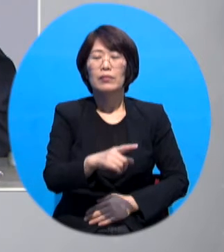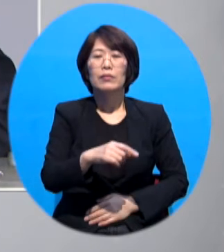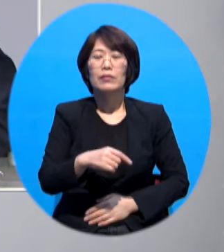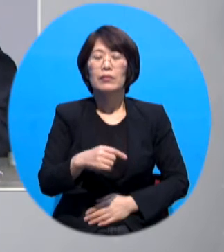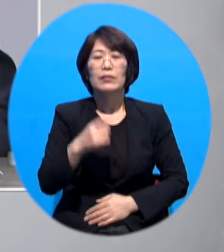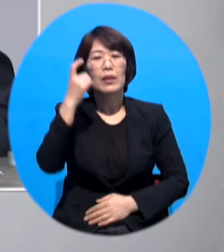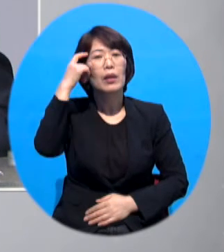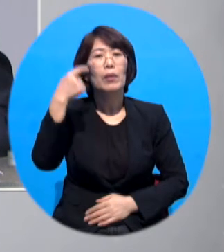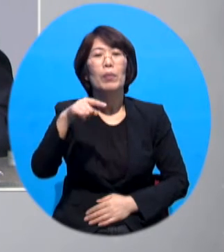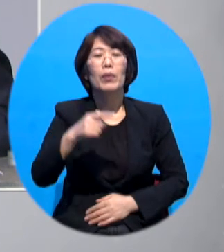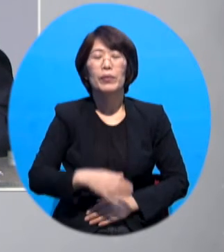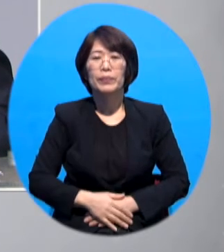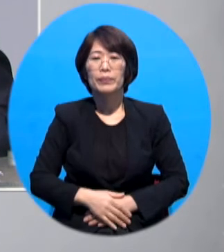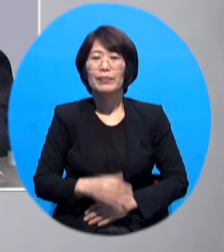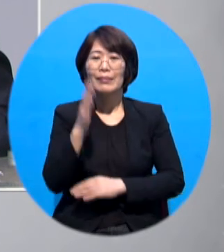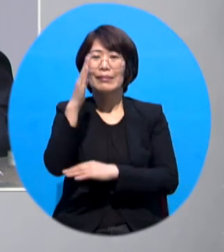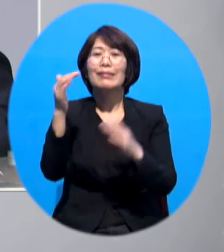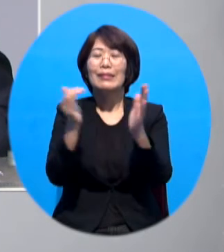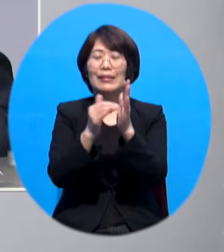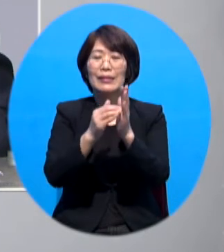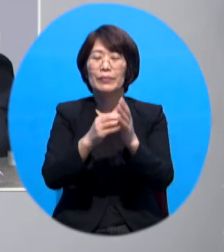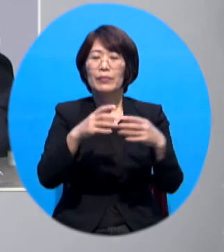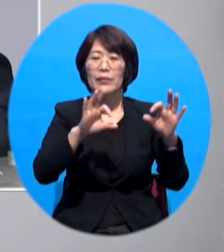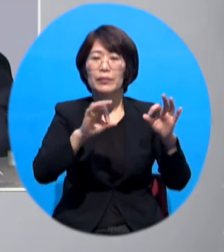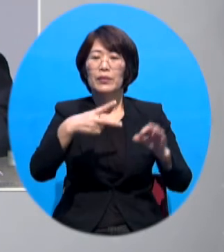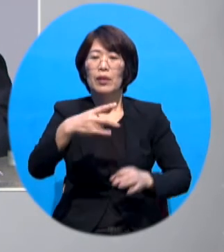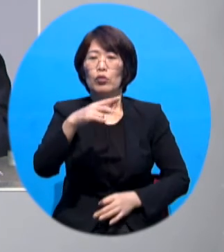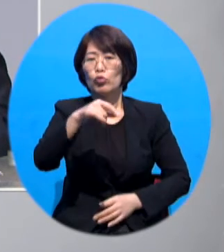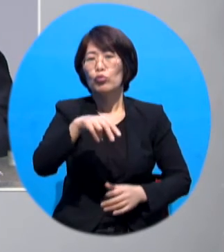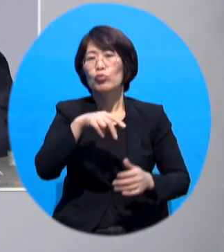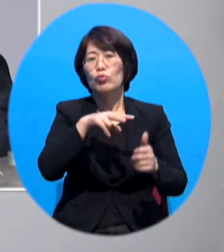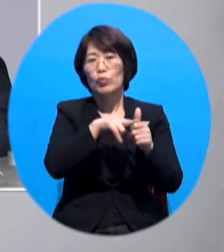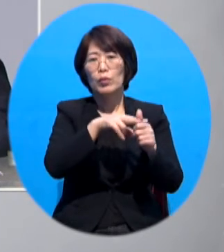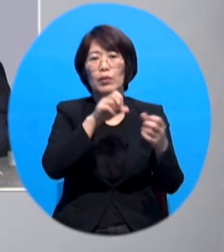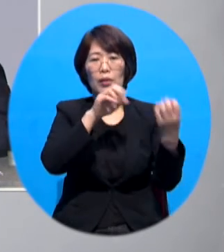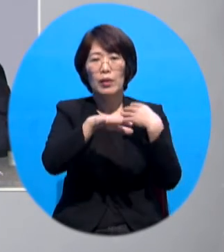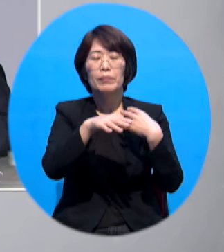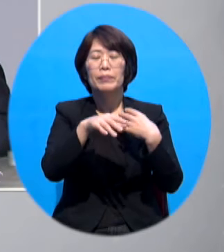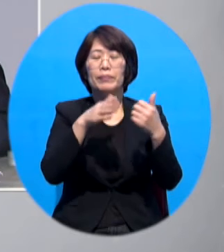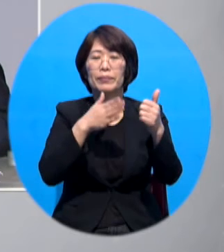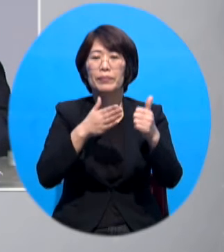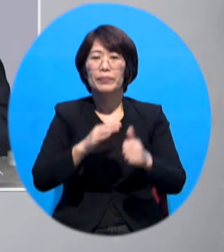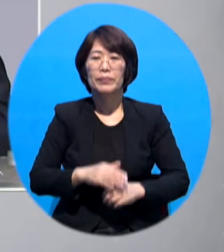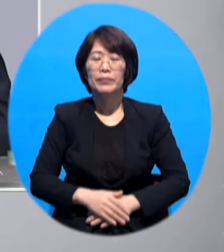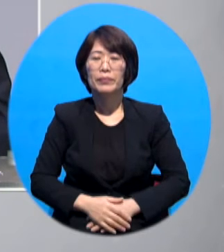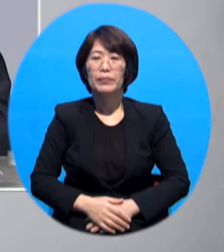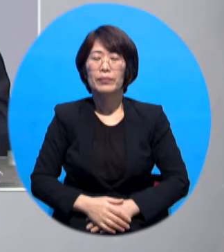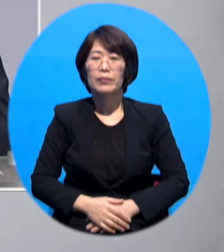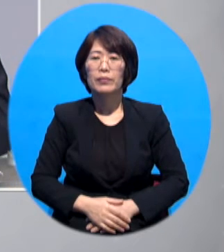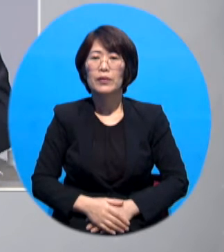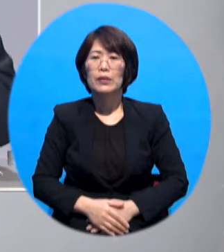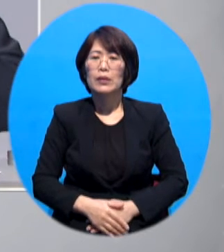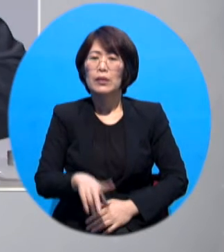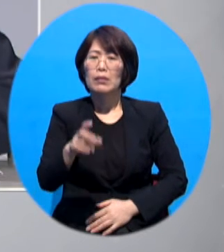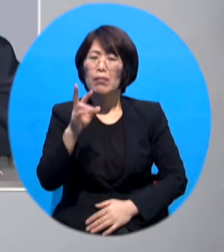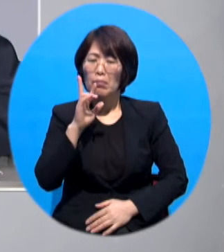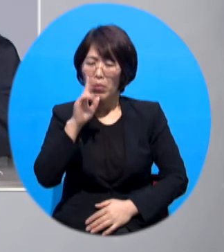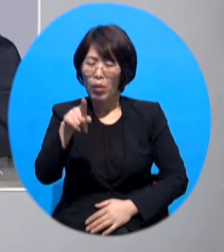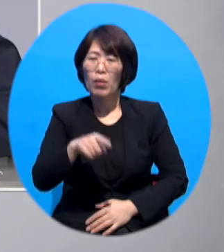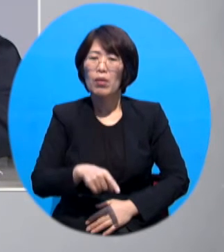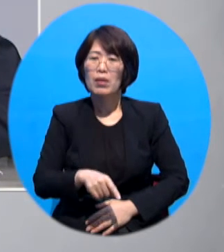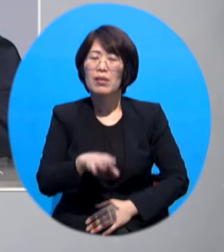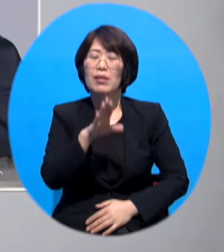4 바로 종료 해주시고요 김대중 후보 답변 1분 드리겠습니다 예 좀 사실관계가